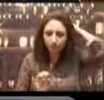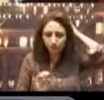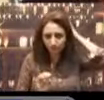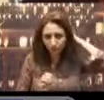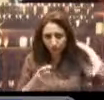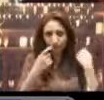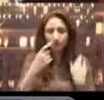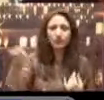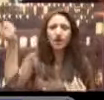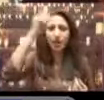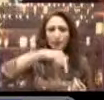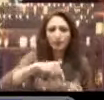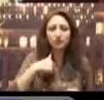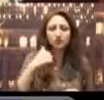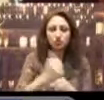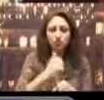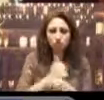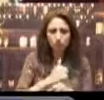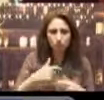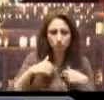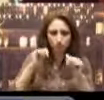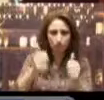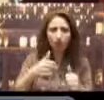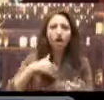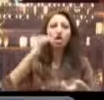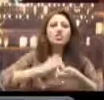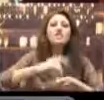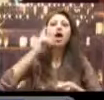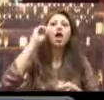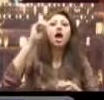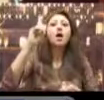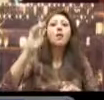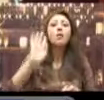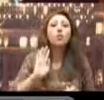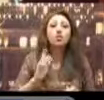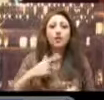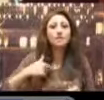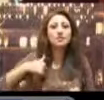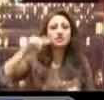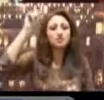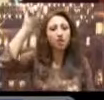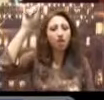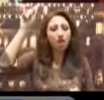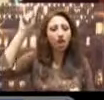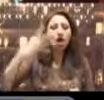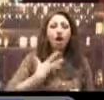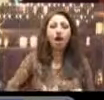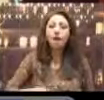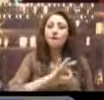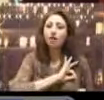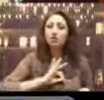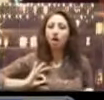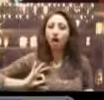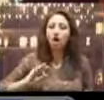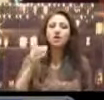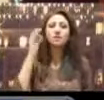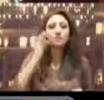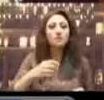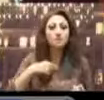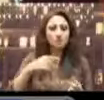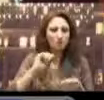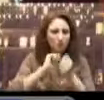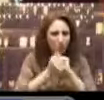بعديها بدات اشتغل وانا متفق من الاول، يا جماعه بسم الله الرحمن الرحيم احنا هنبتدي، انا اذا سمحتوا يا جماعه ما بعملش